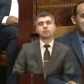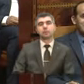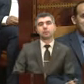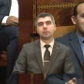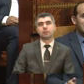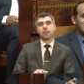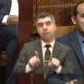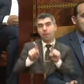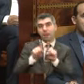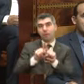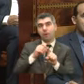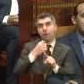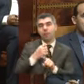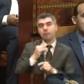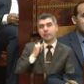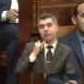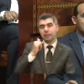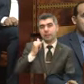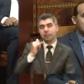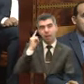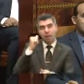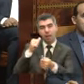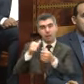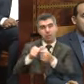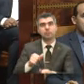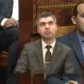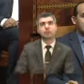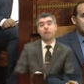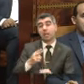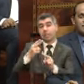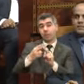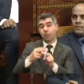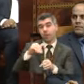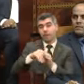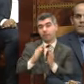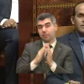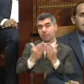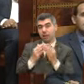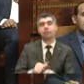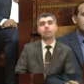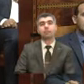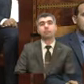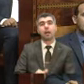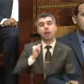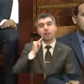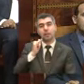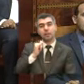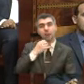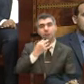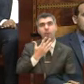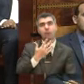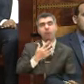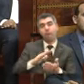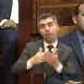الإطار نبغي نأكد باسم المجموعة النيابية على المواقف الثابتة لحزب